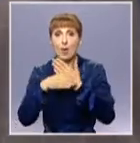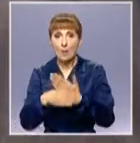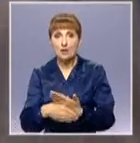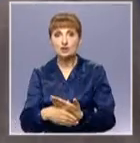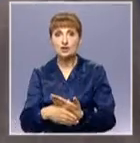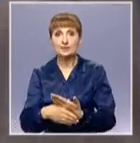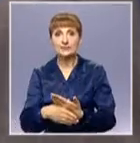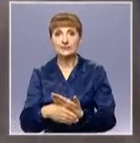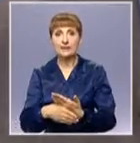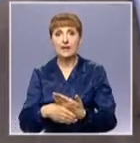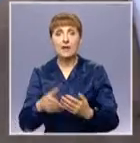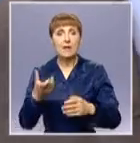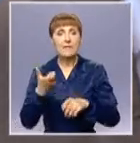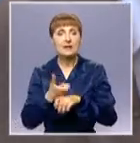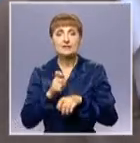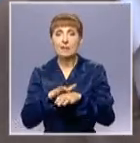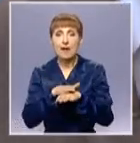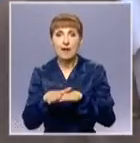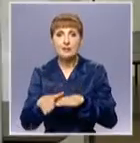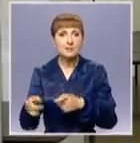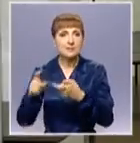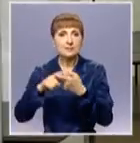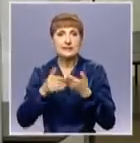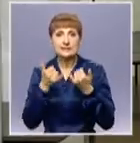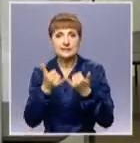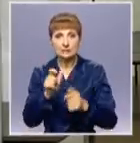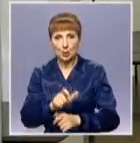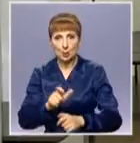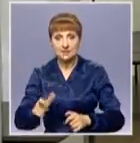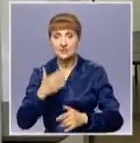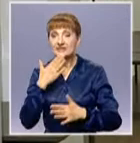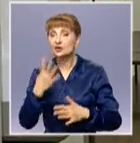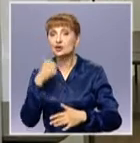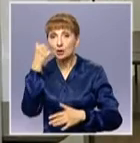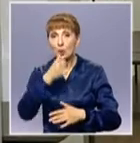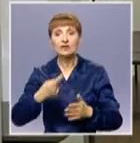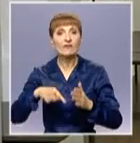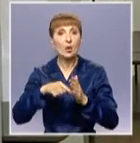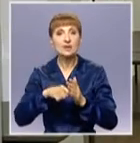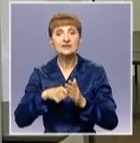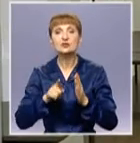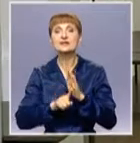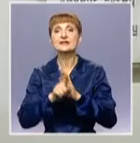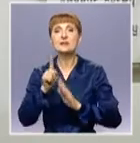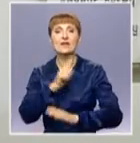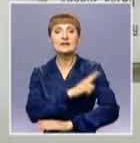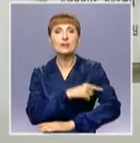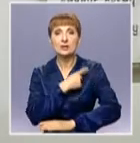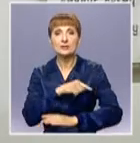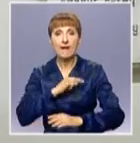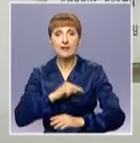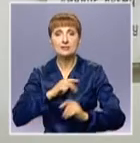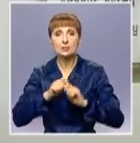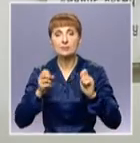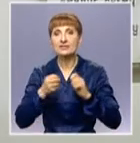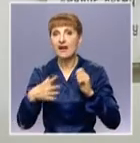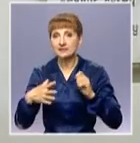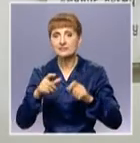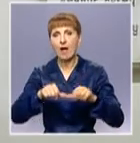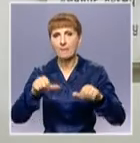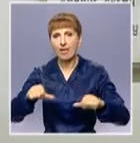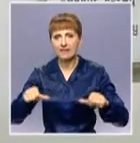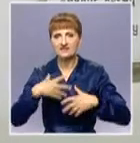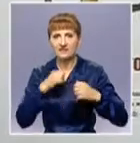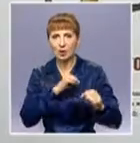помощь максимально приблизить к людям. За последние 4 года в мегаполисе введено в эксплуатацию 15 объектов